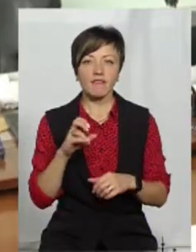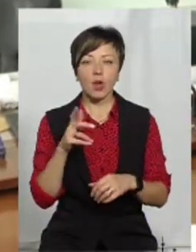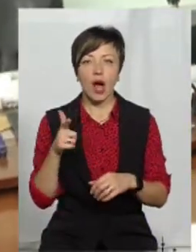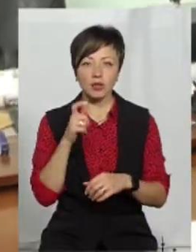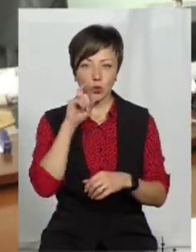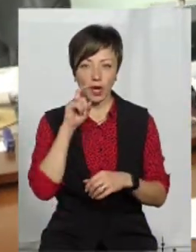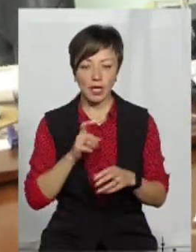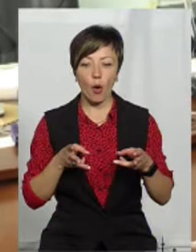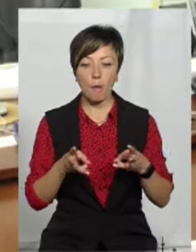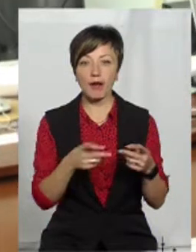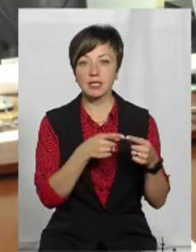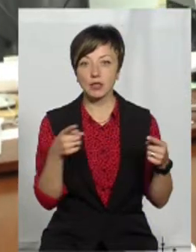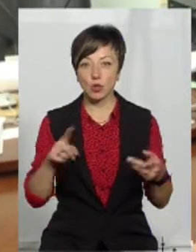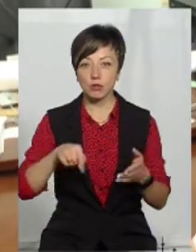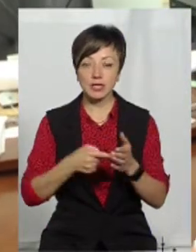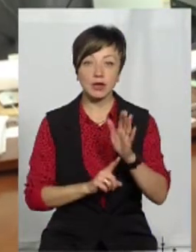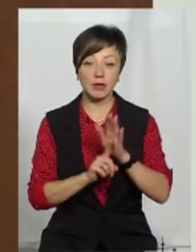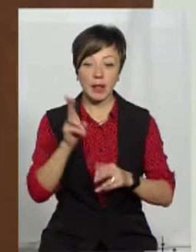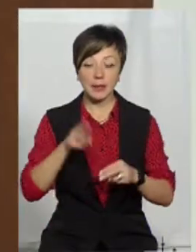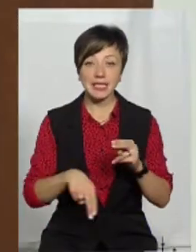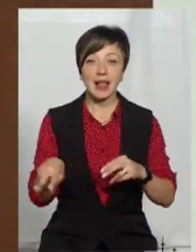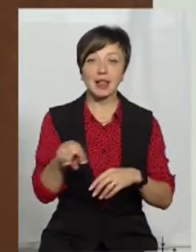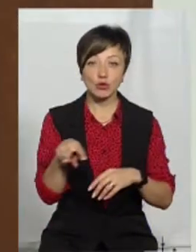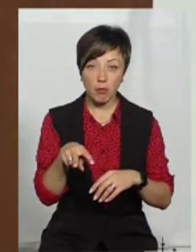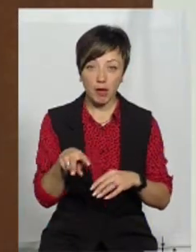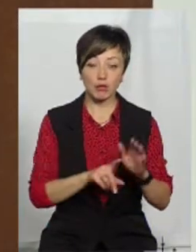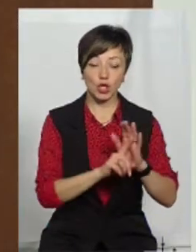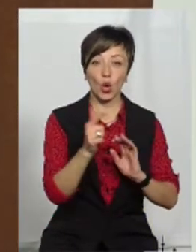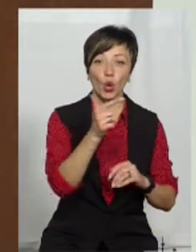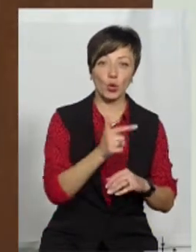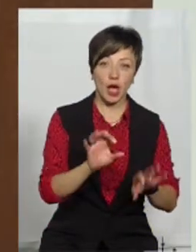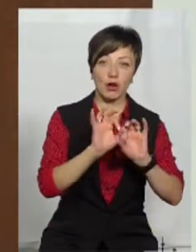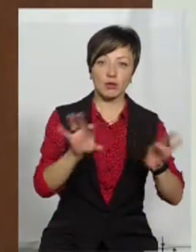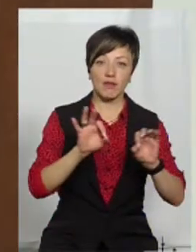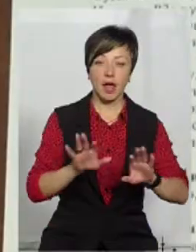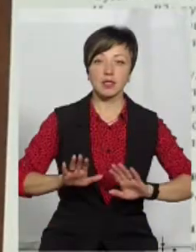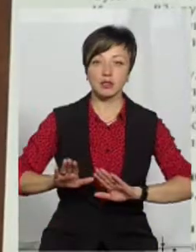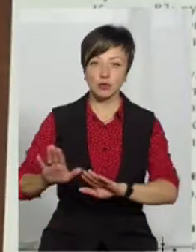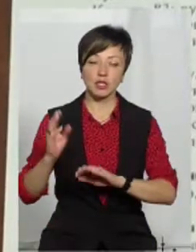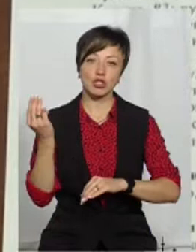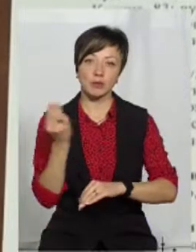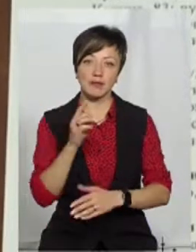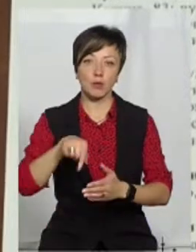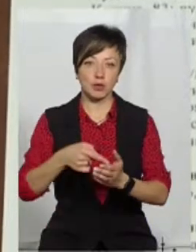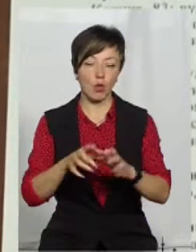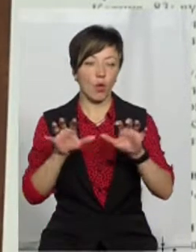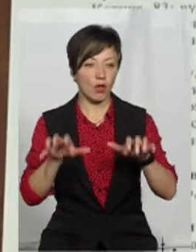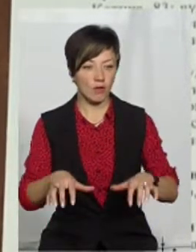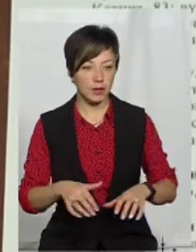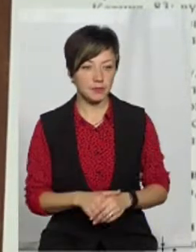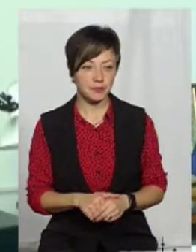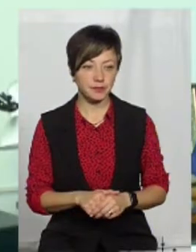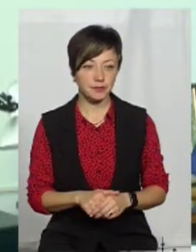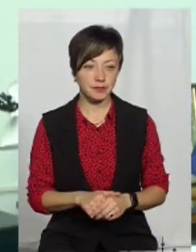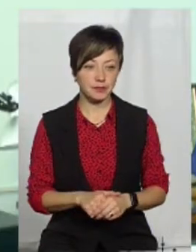опалювальний сезон у місті розпочинався наприкінці листопада, початку грудня, розповідає заступник Шепетівського міського голови Володимир